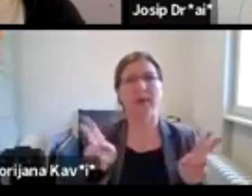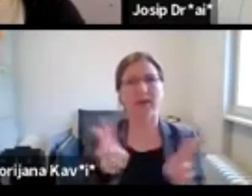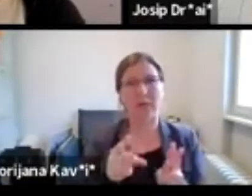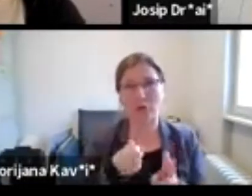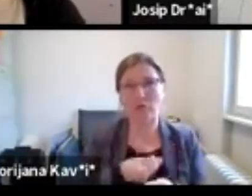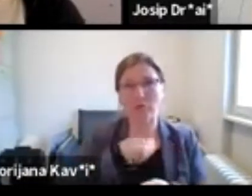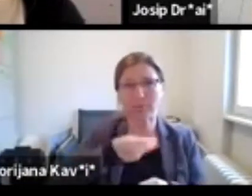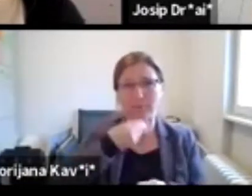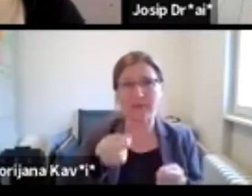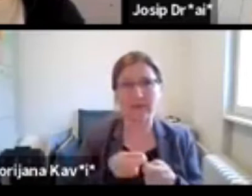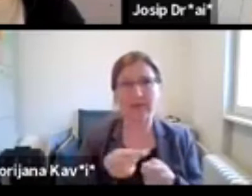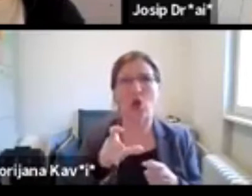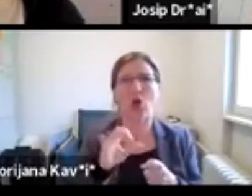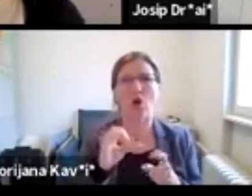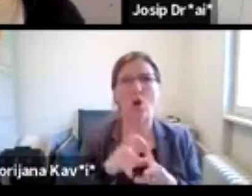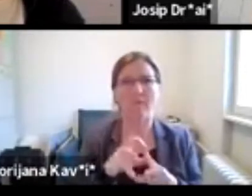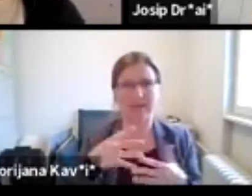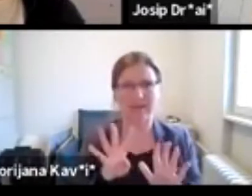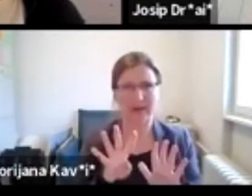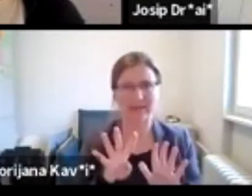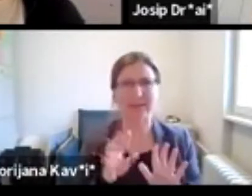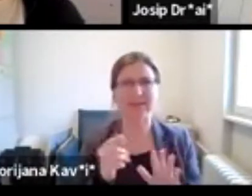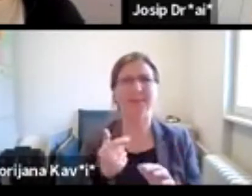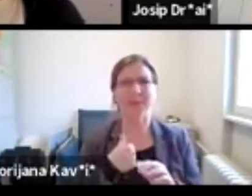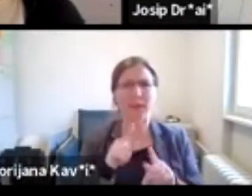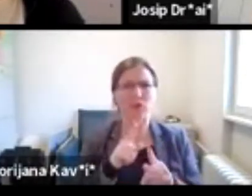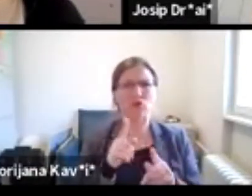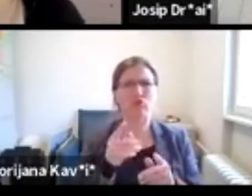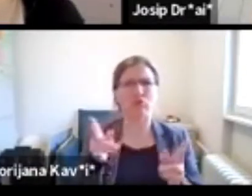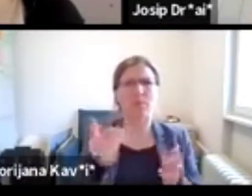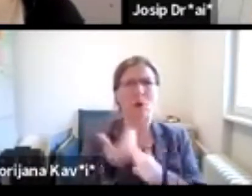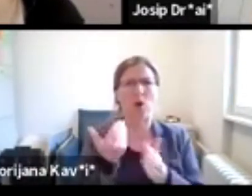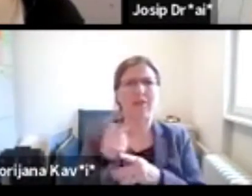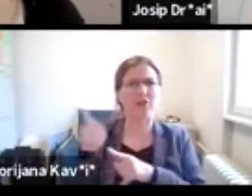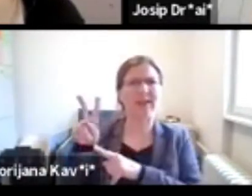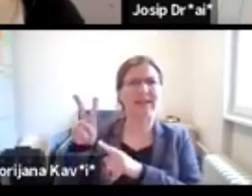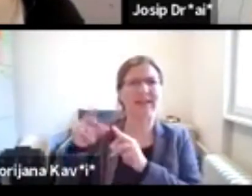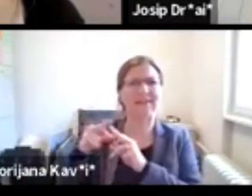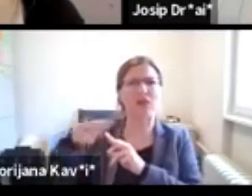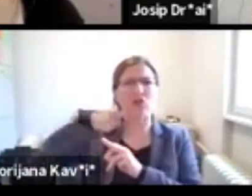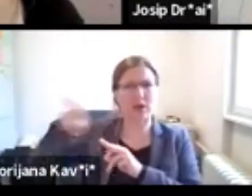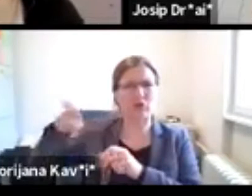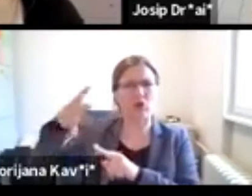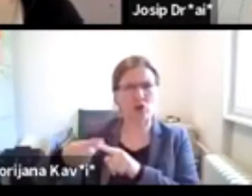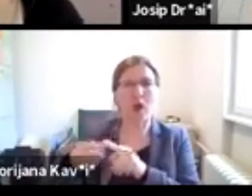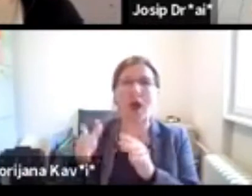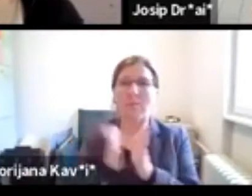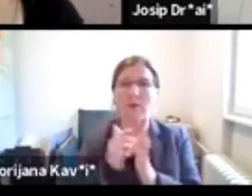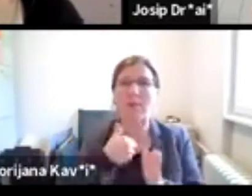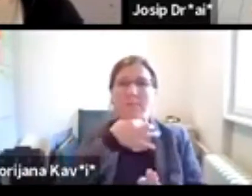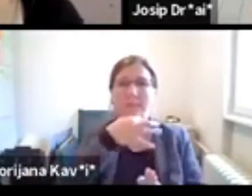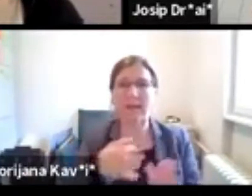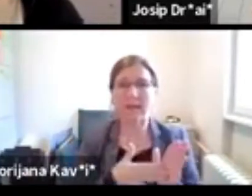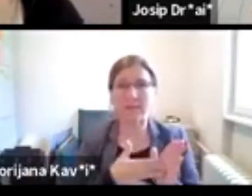iz problema. Naime, neću ponavljati ono što Iva rekla, jer to je sve točno. Ali što mislite o slijepoj osobi koja se nađe u